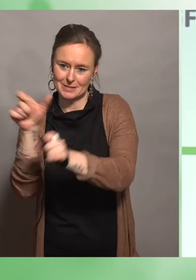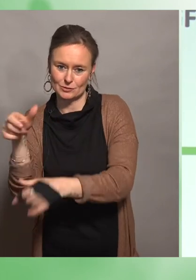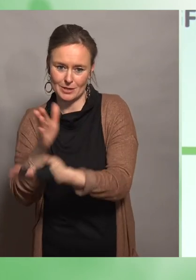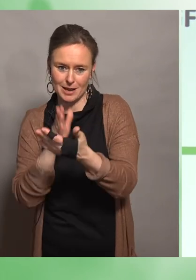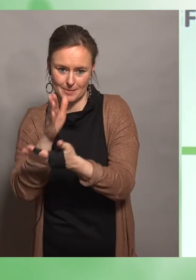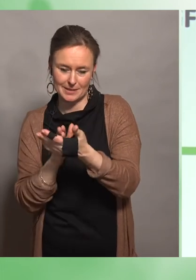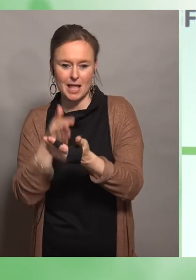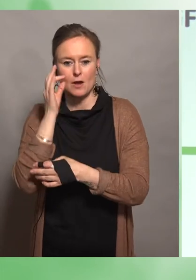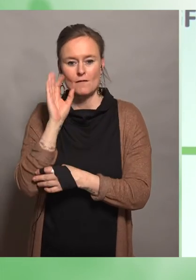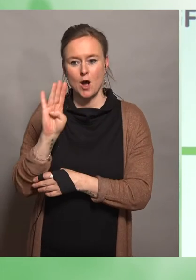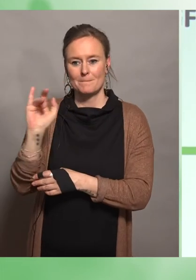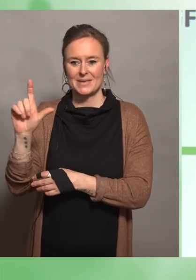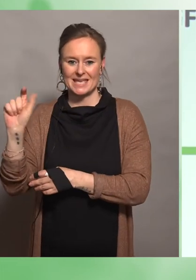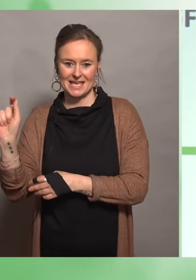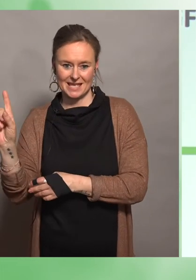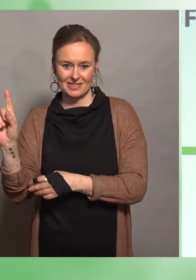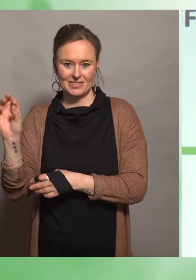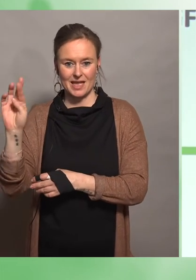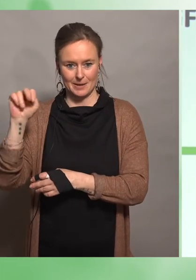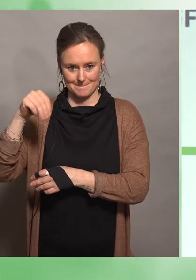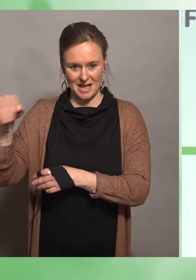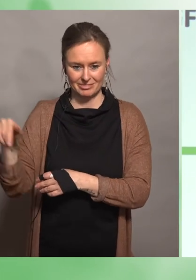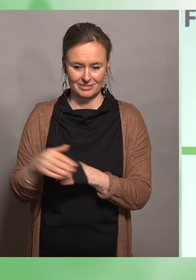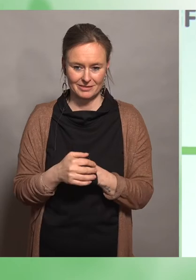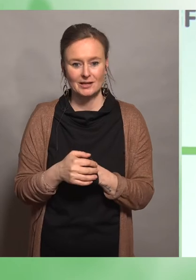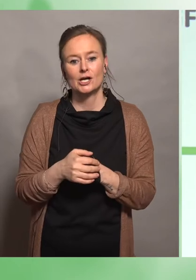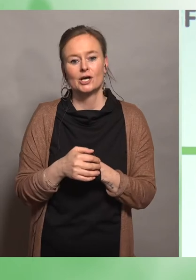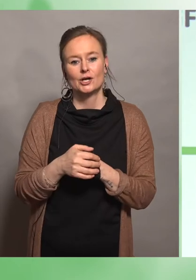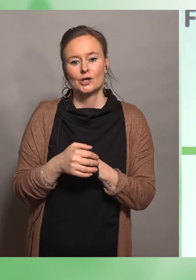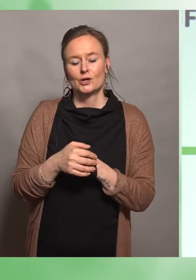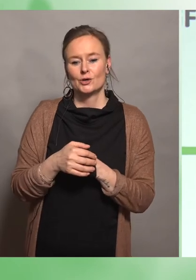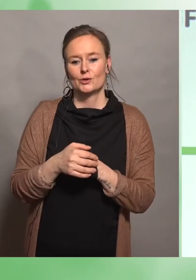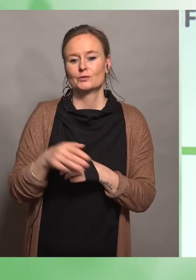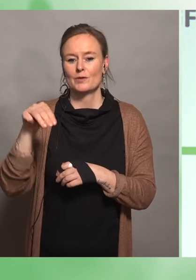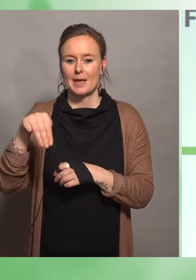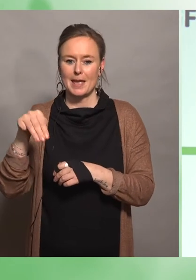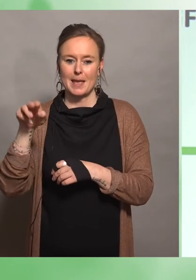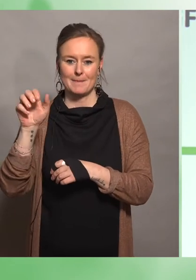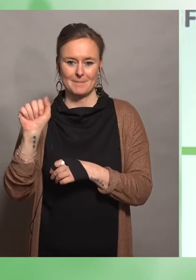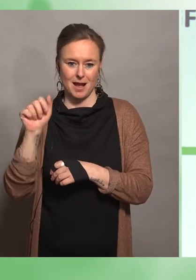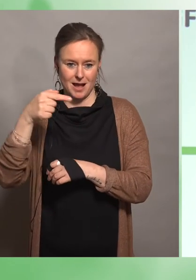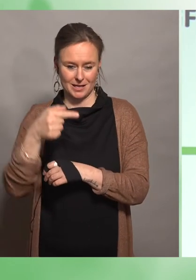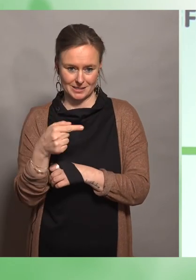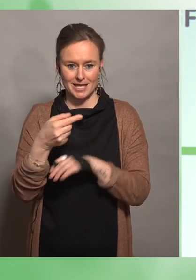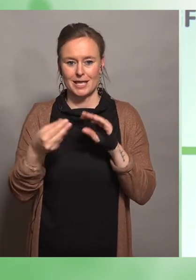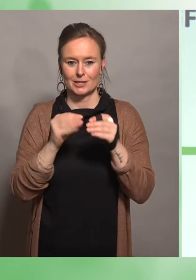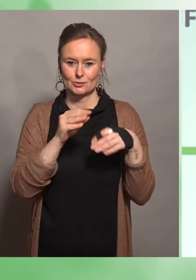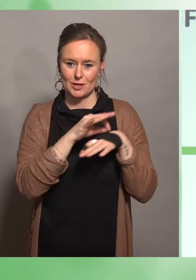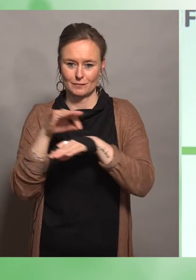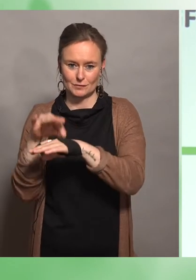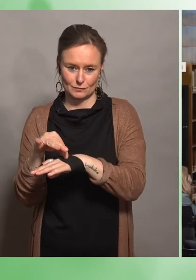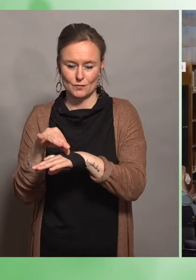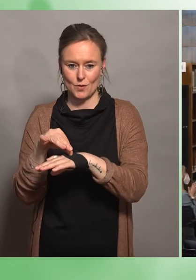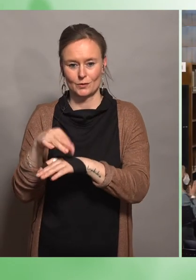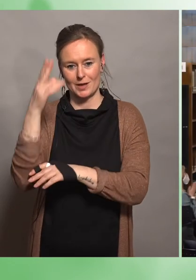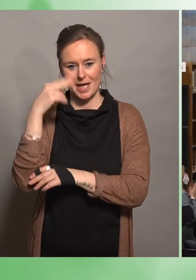Stark, Dietmar Buhl, den Bereichsleiter der Abfallwirtschaft und für das MAG den Geschäftsführer Martin Ettlinger. Ganz herzlich